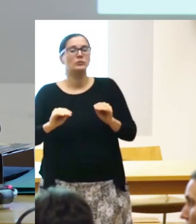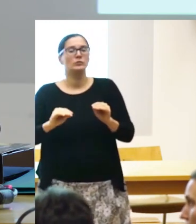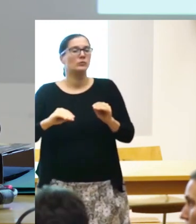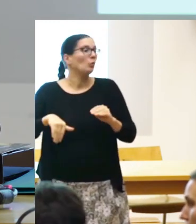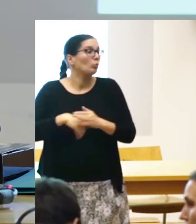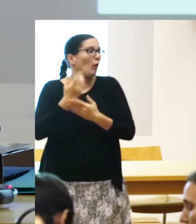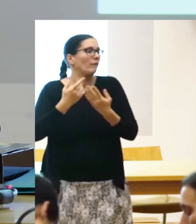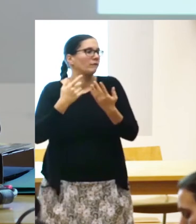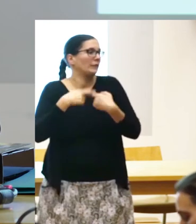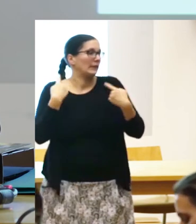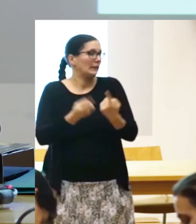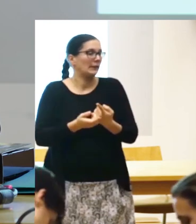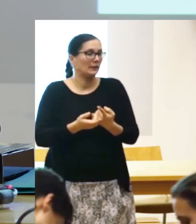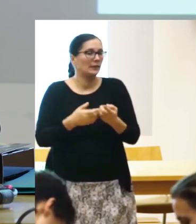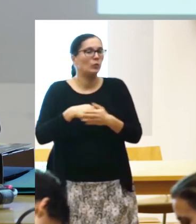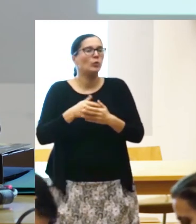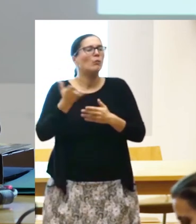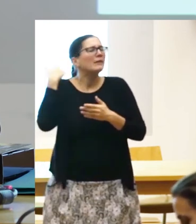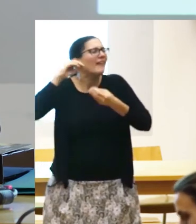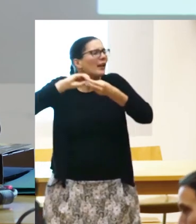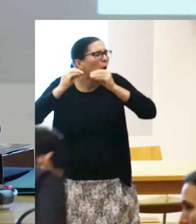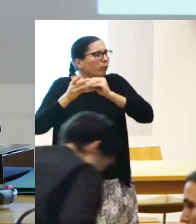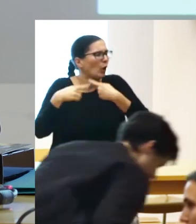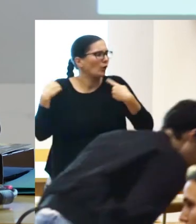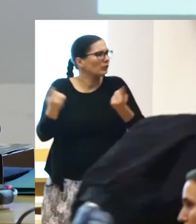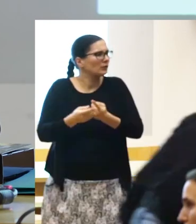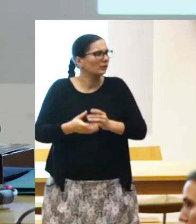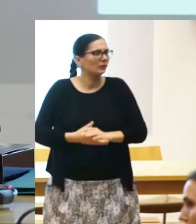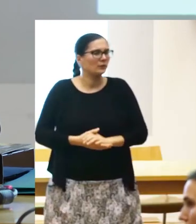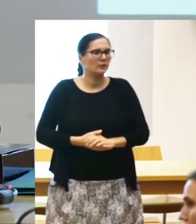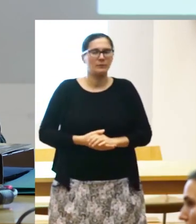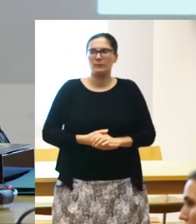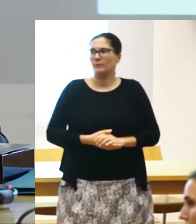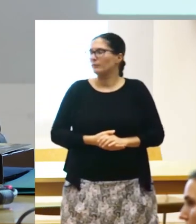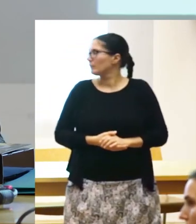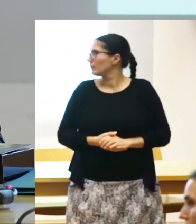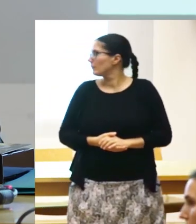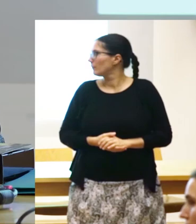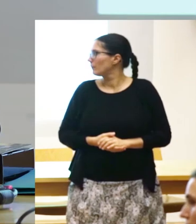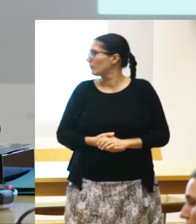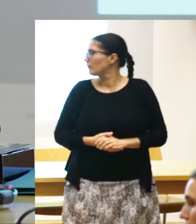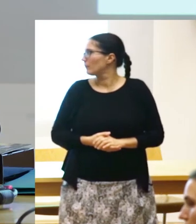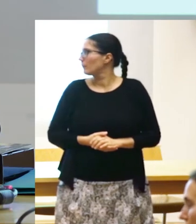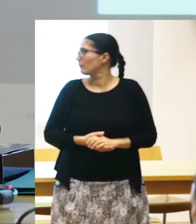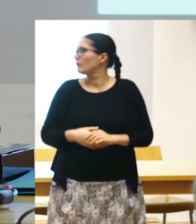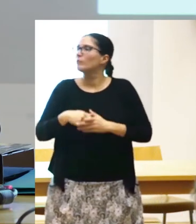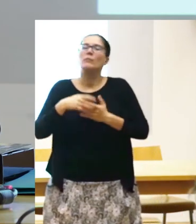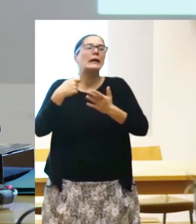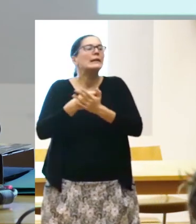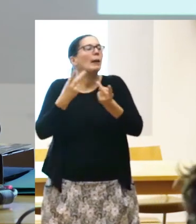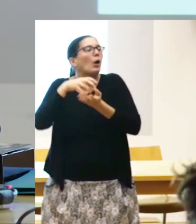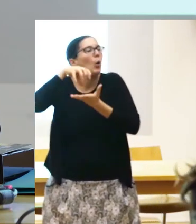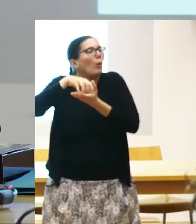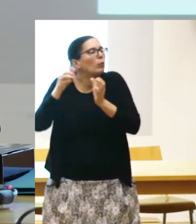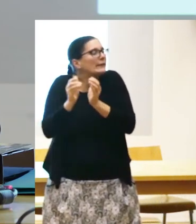situace v bývalém obchodě, který stal jakoby hypovej, jakoby projekt komunitního typu, více